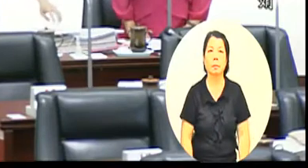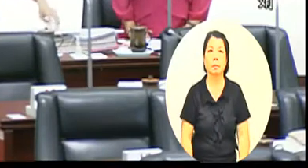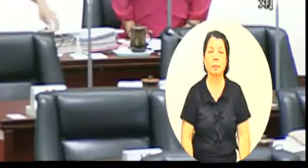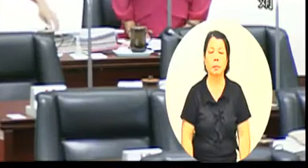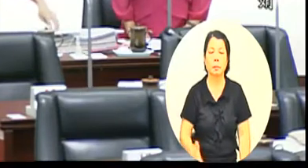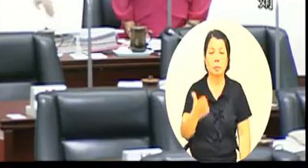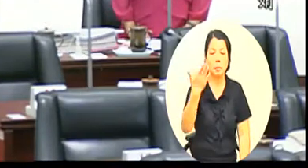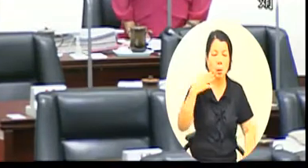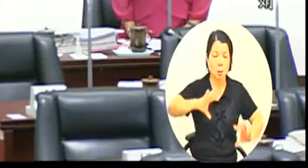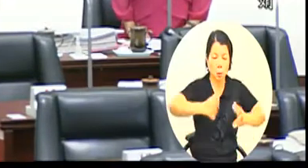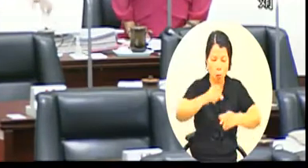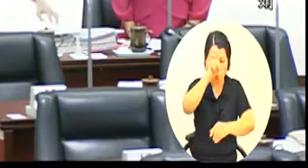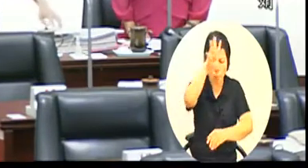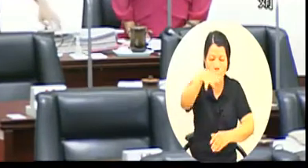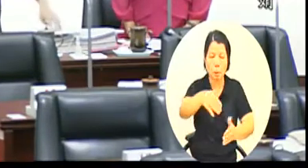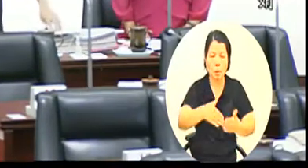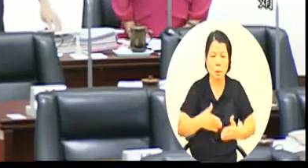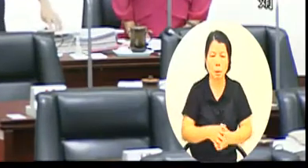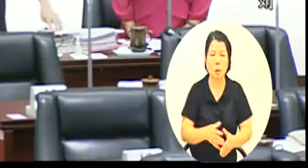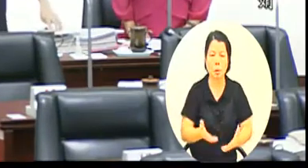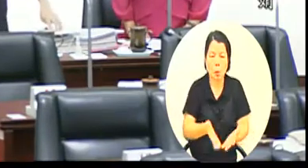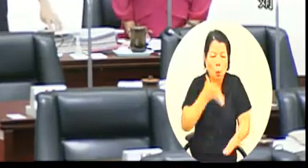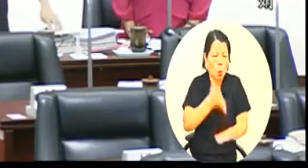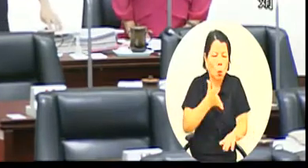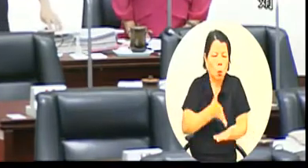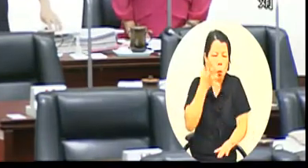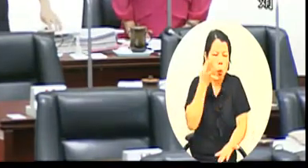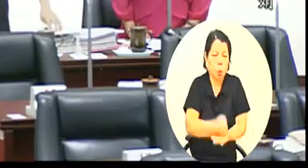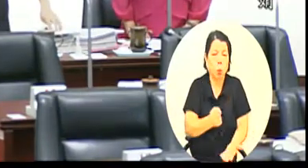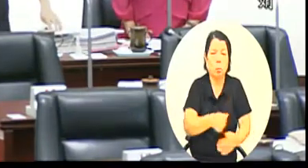一次我们国民党团这么样用力的大声疾呼？